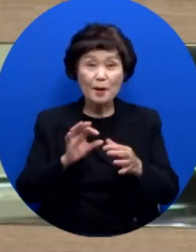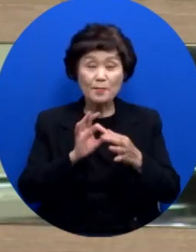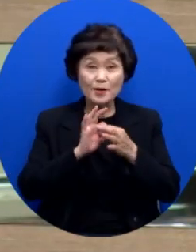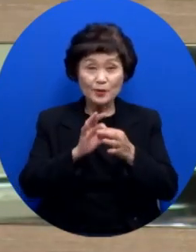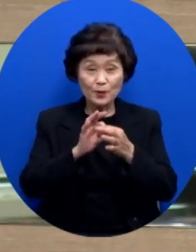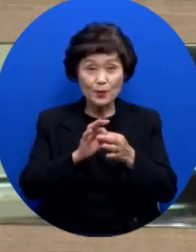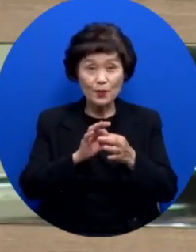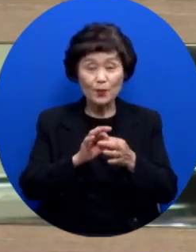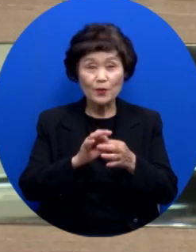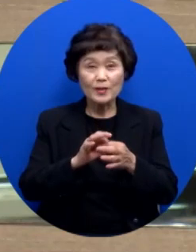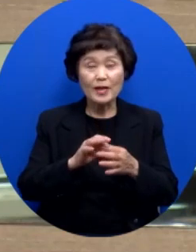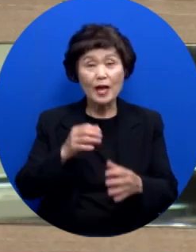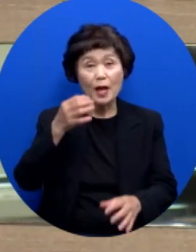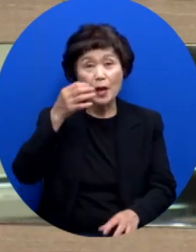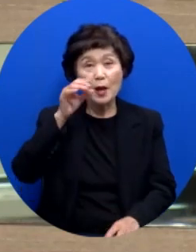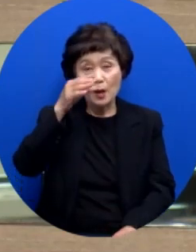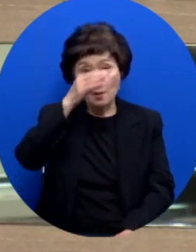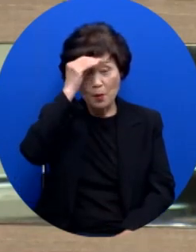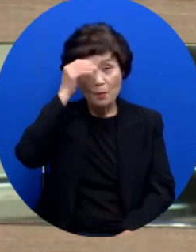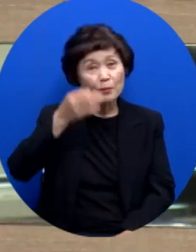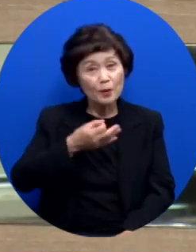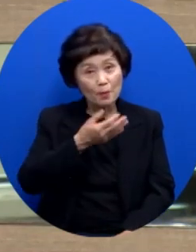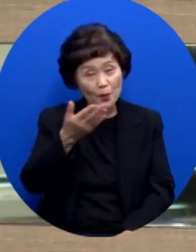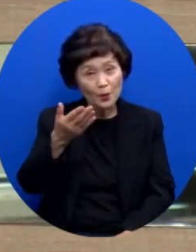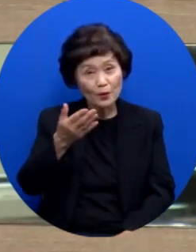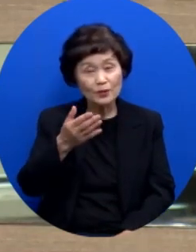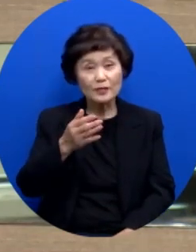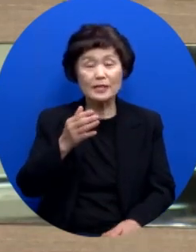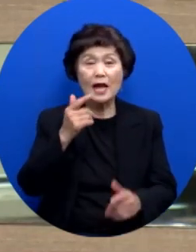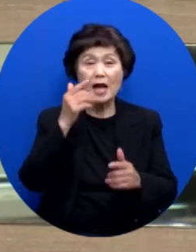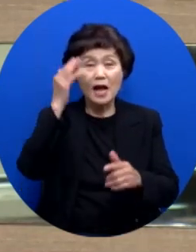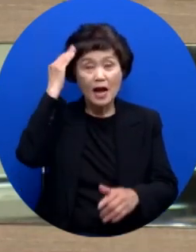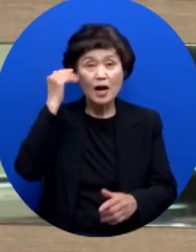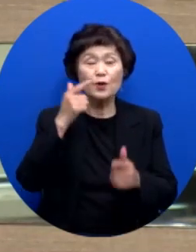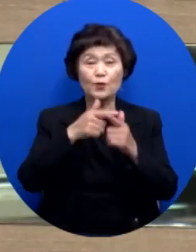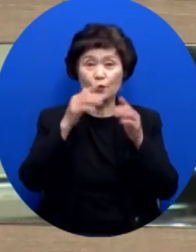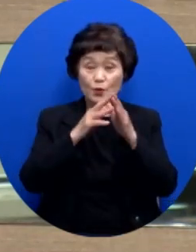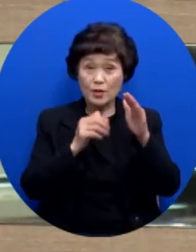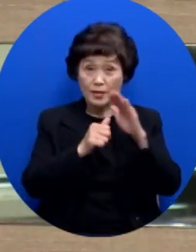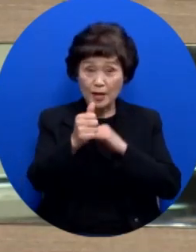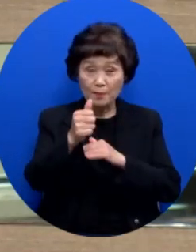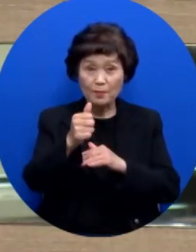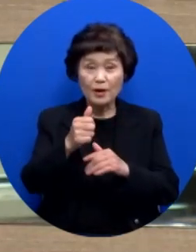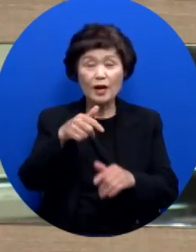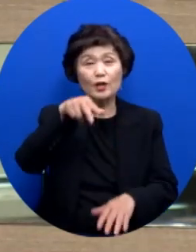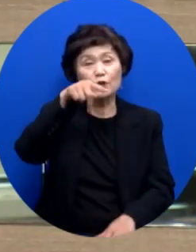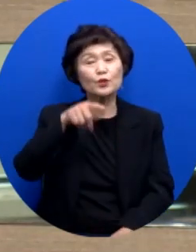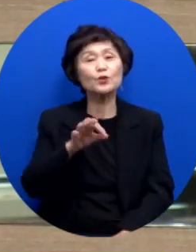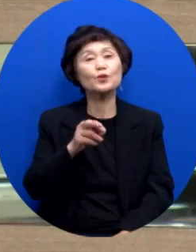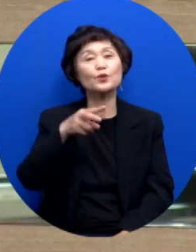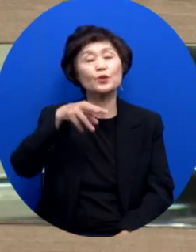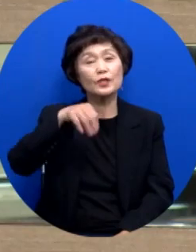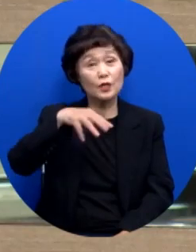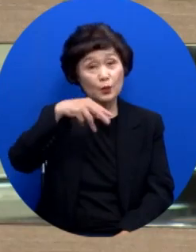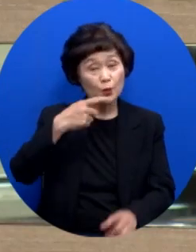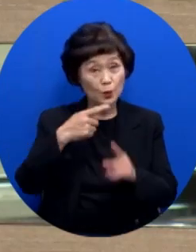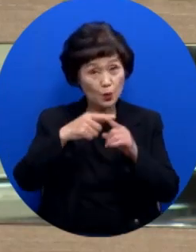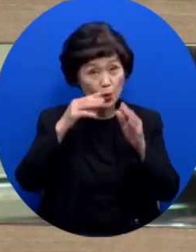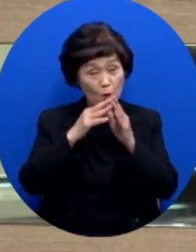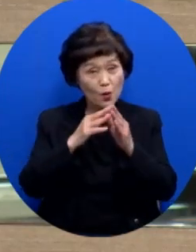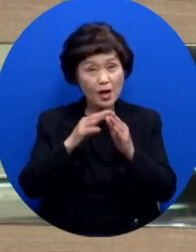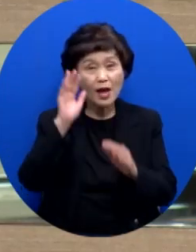같은데요. 마지막으로 부산과 한국교회를 대표하는 영적 리더로서 수용로 교회가 나아가야 할 방향에 대해서